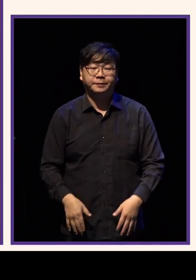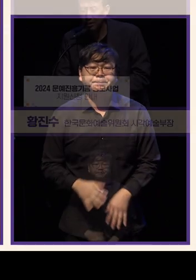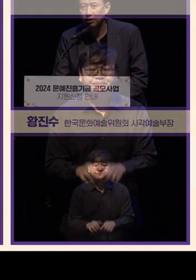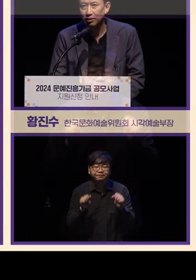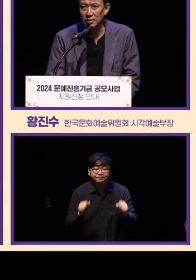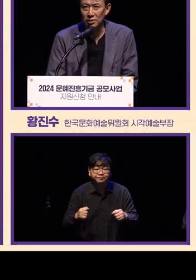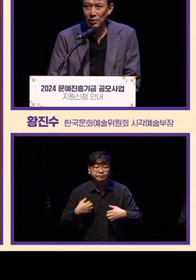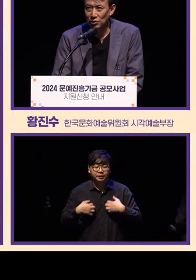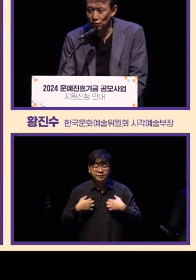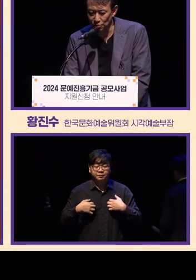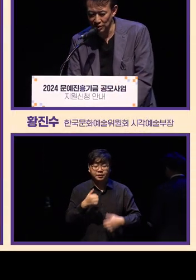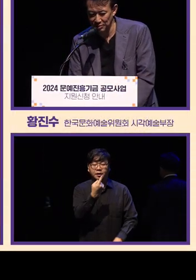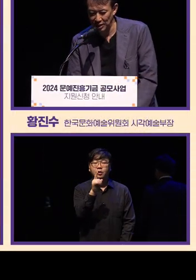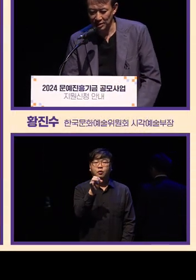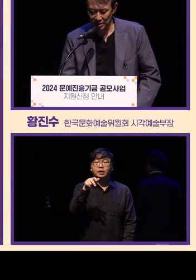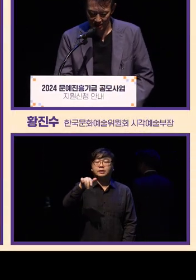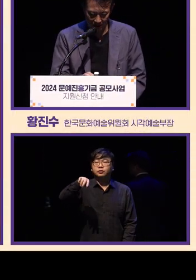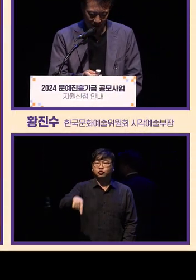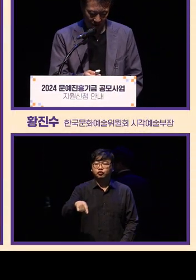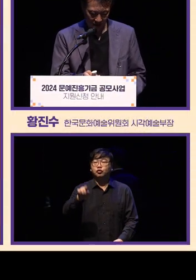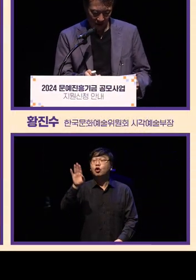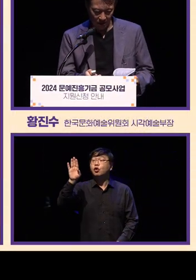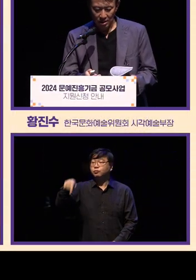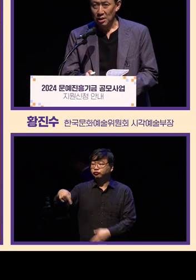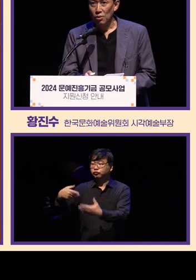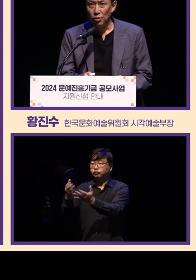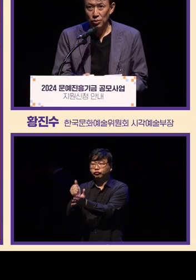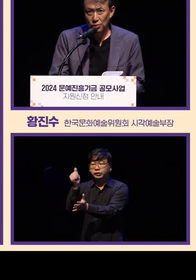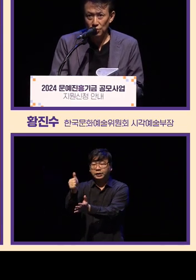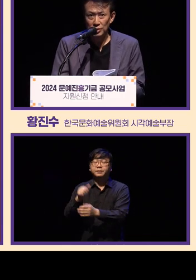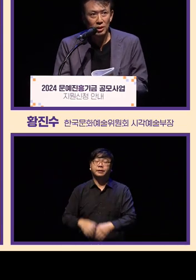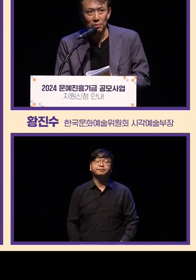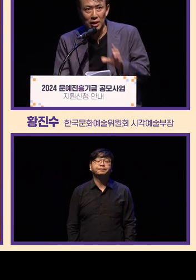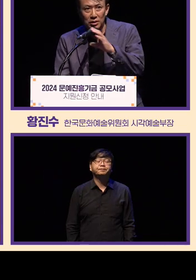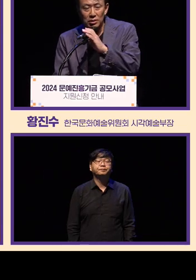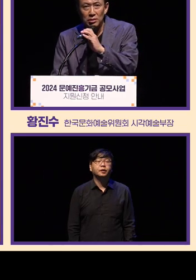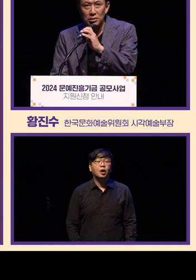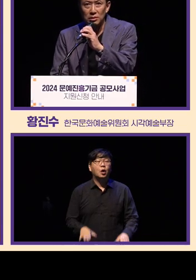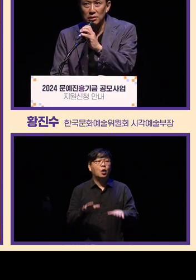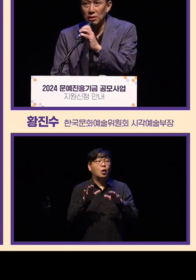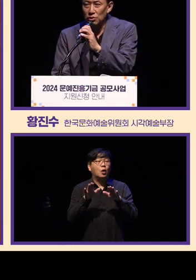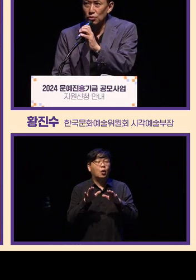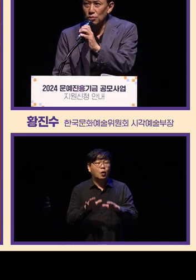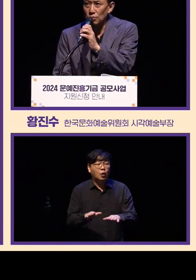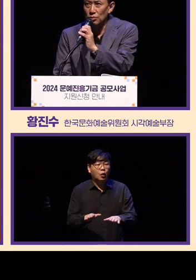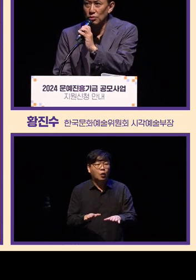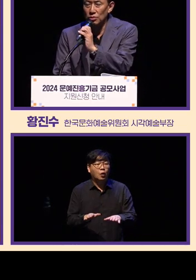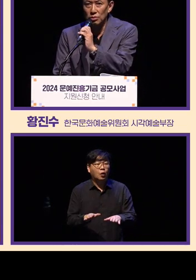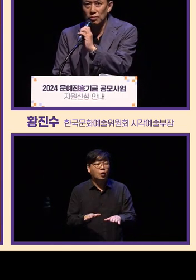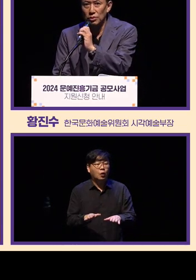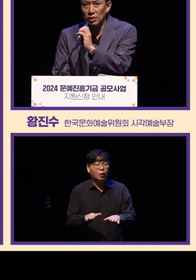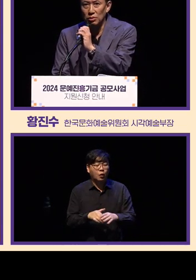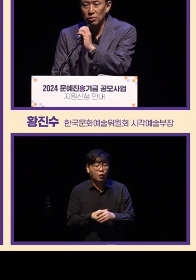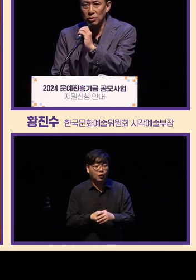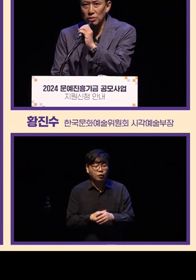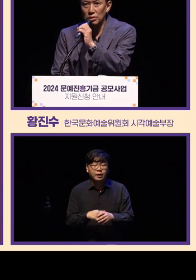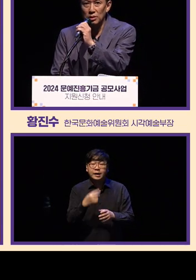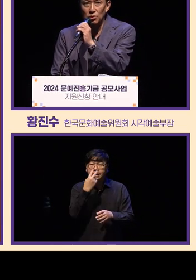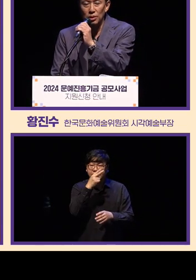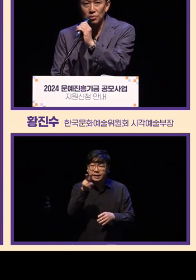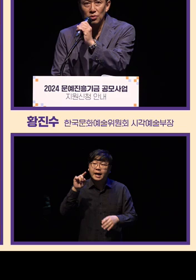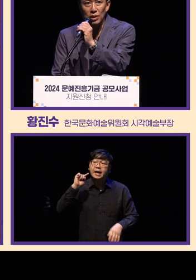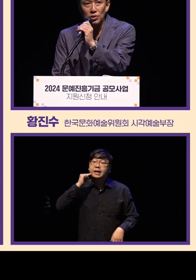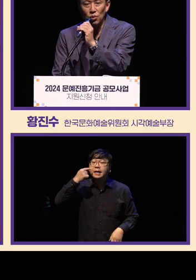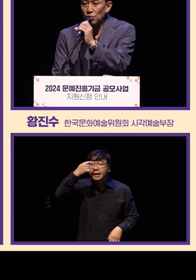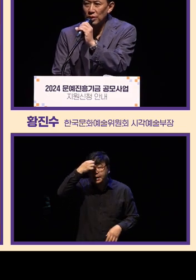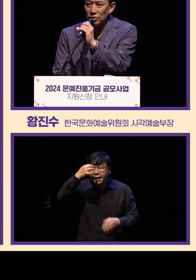반갑습니다. 황진수 부장입니다. 오늘 또 이 자리 많은 시각예술 분야 또